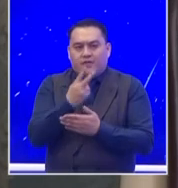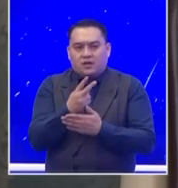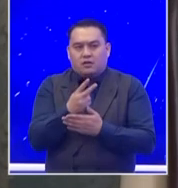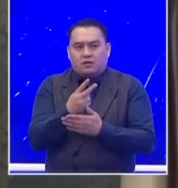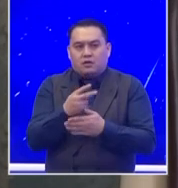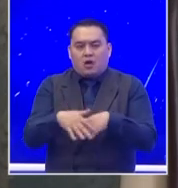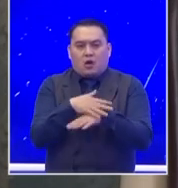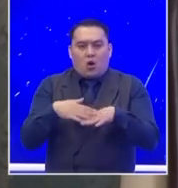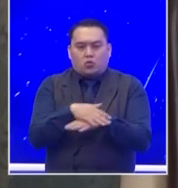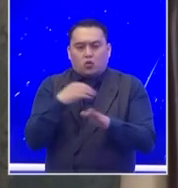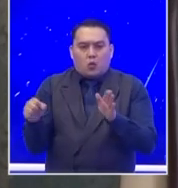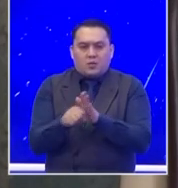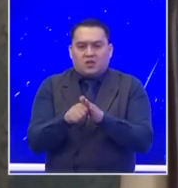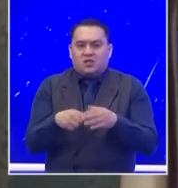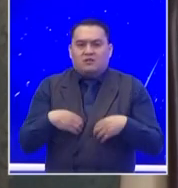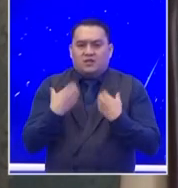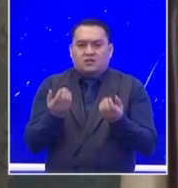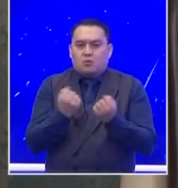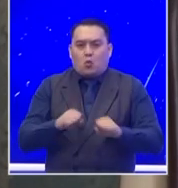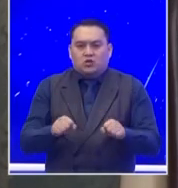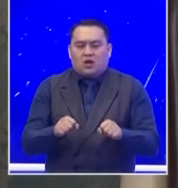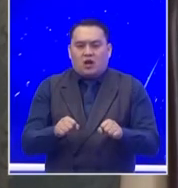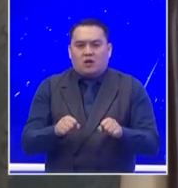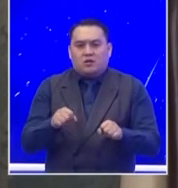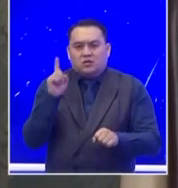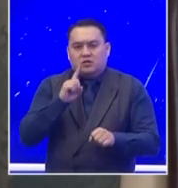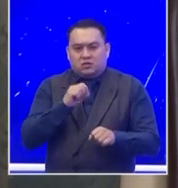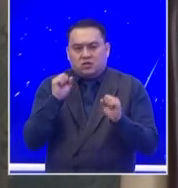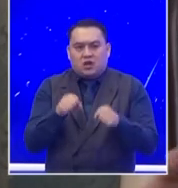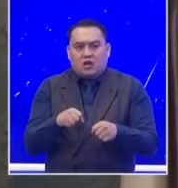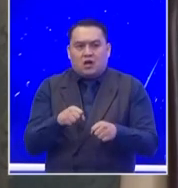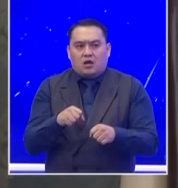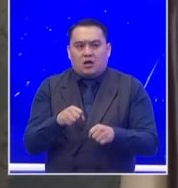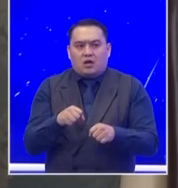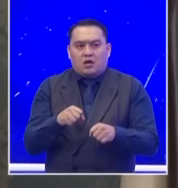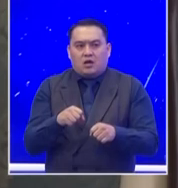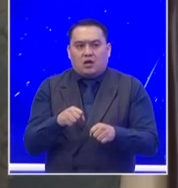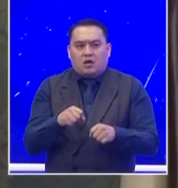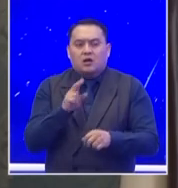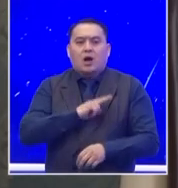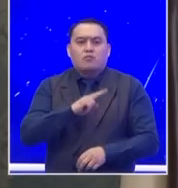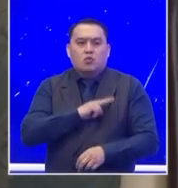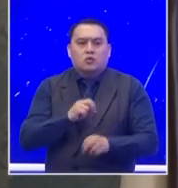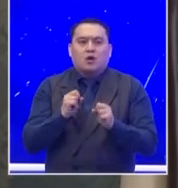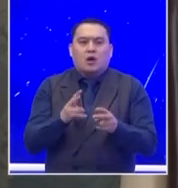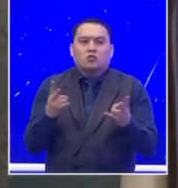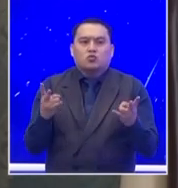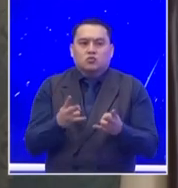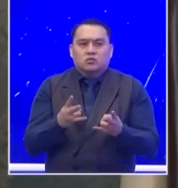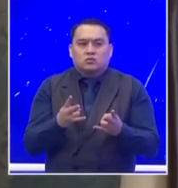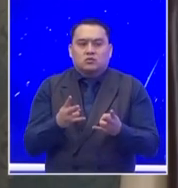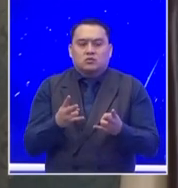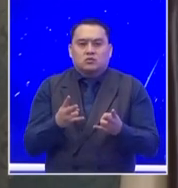геноцид, так затопить. Ну, слава Богу, опять паровозы стали работать.